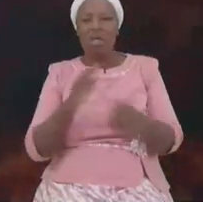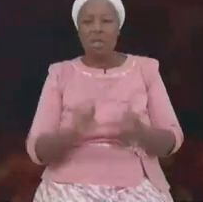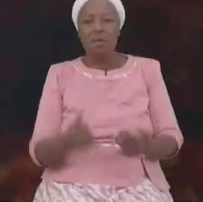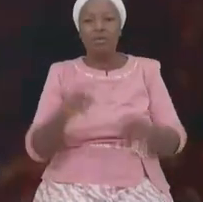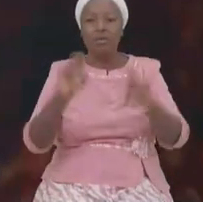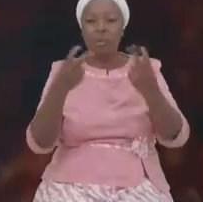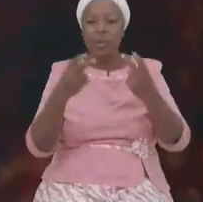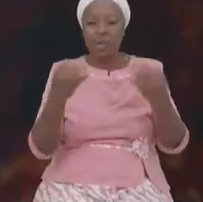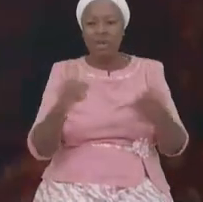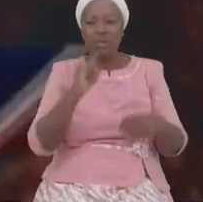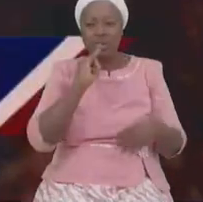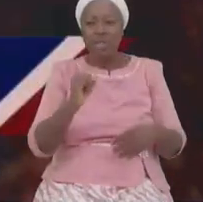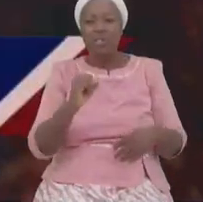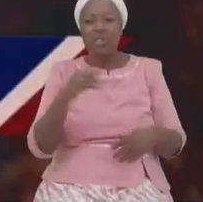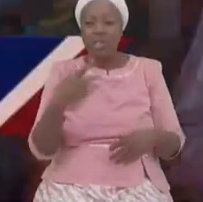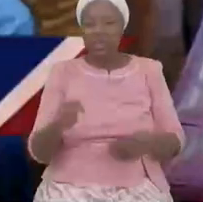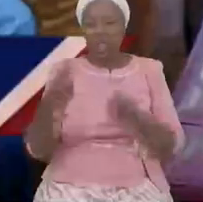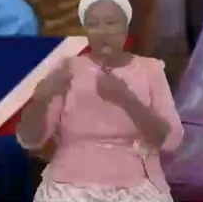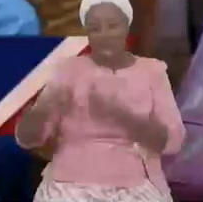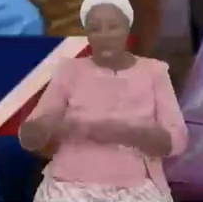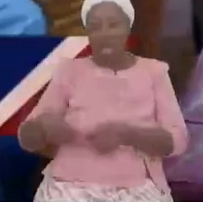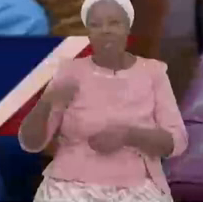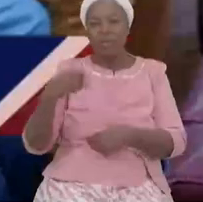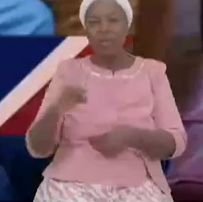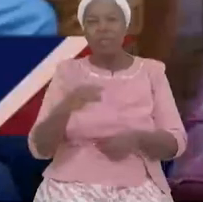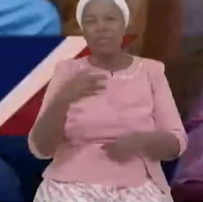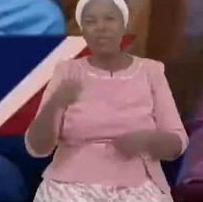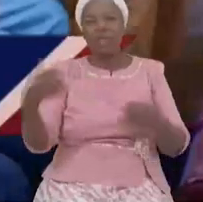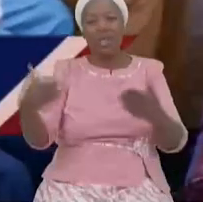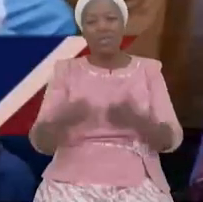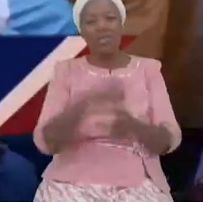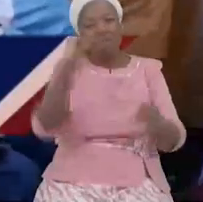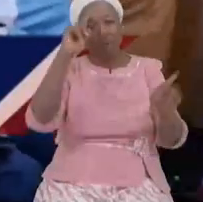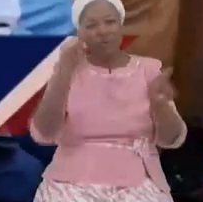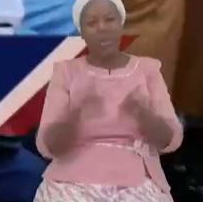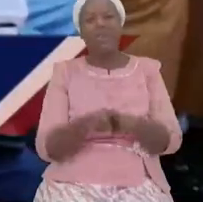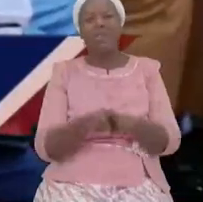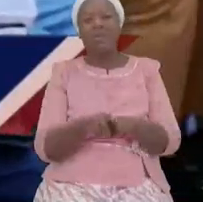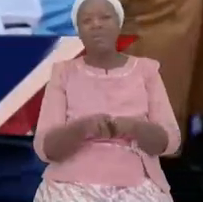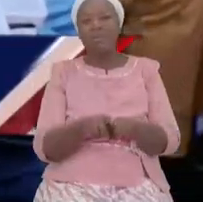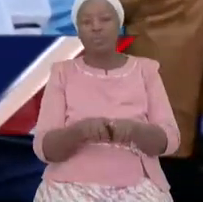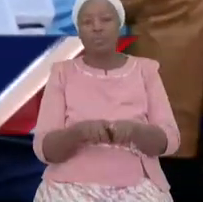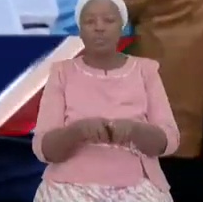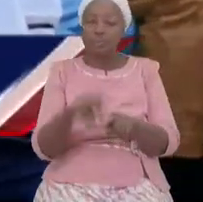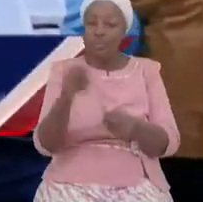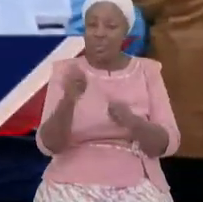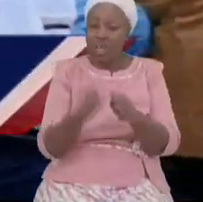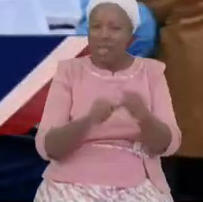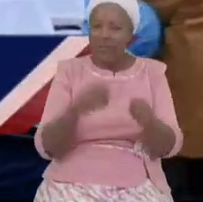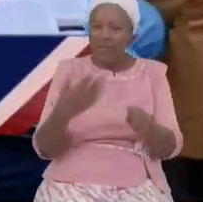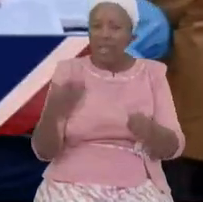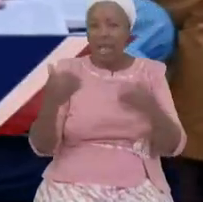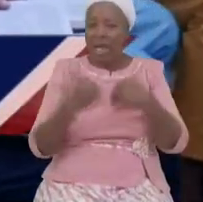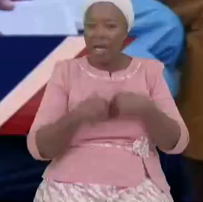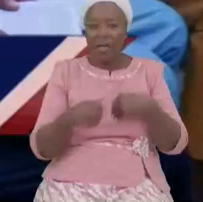le cœur de la nouvelle alliance. Le cœur de la nouvelle alliance. Tout a un cœur.